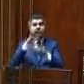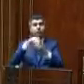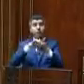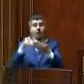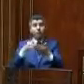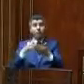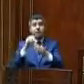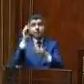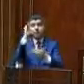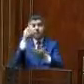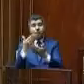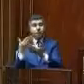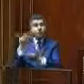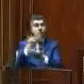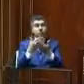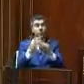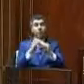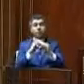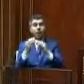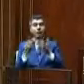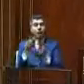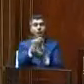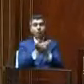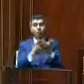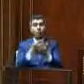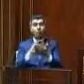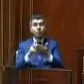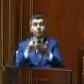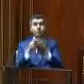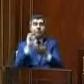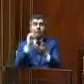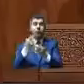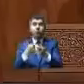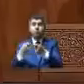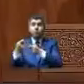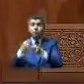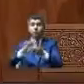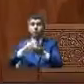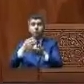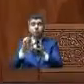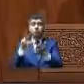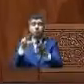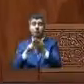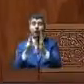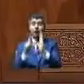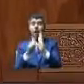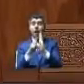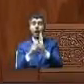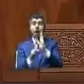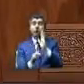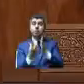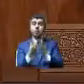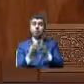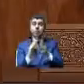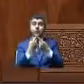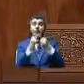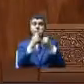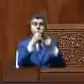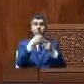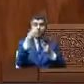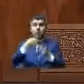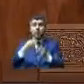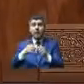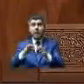والاقتصادية والسياسية وكذا نطاق التفاوض والطبيعة العامة للالتزامات والمستوى العام للتنازلات. المتبادلة بالنسبة لكل قطاع، بالإضافة إلى